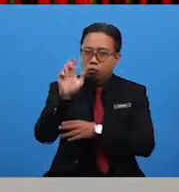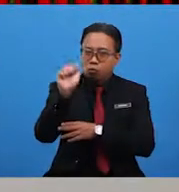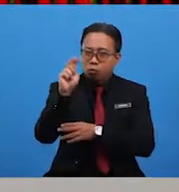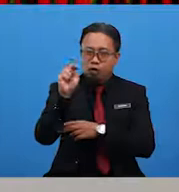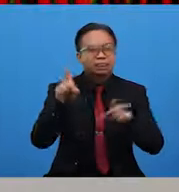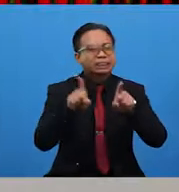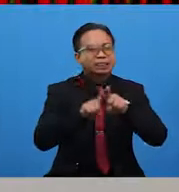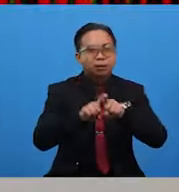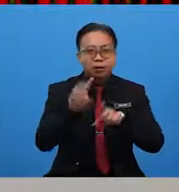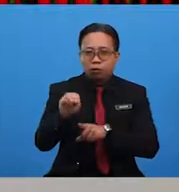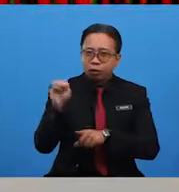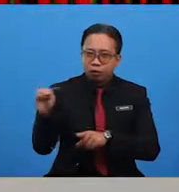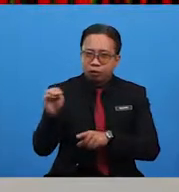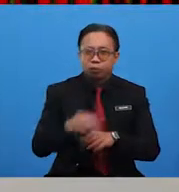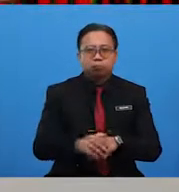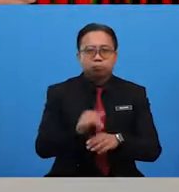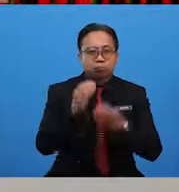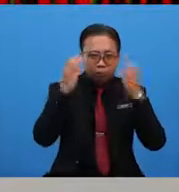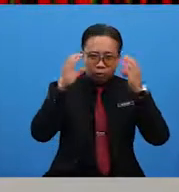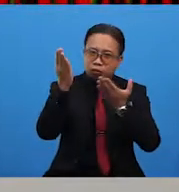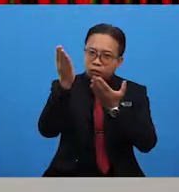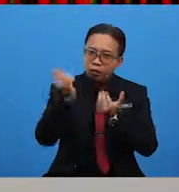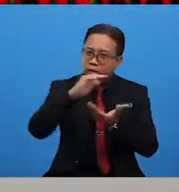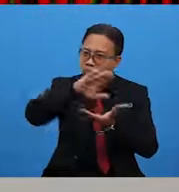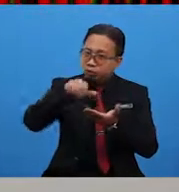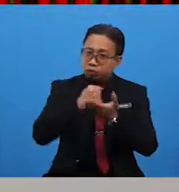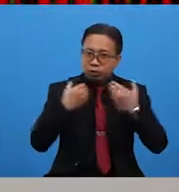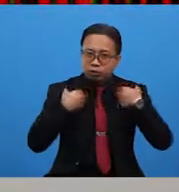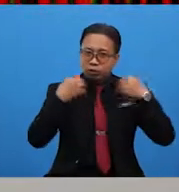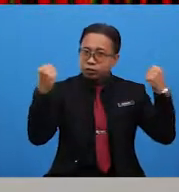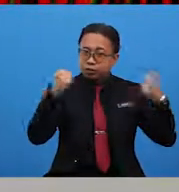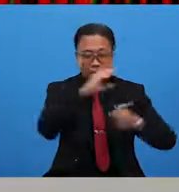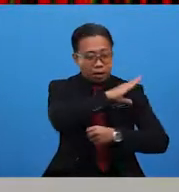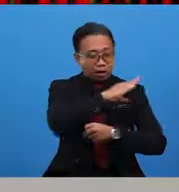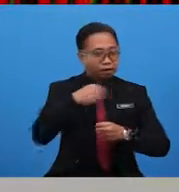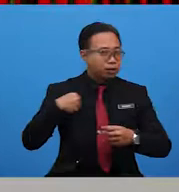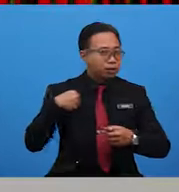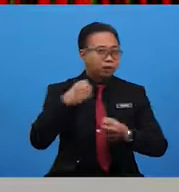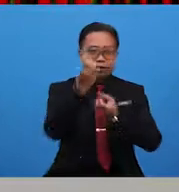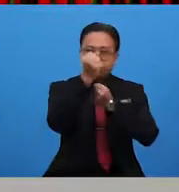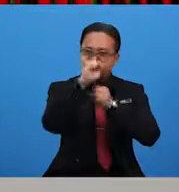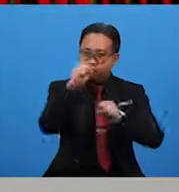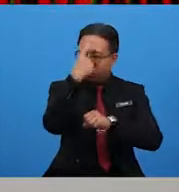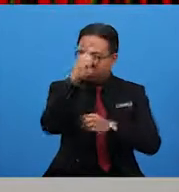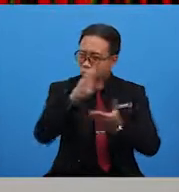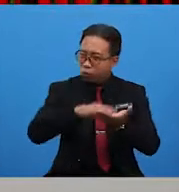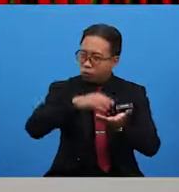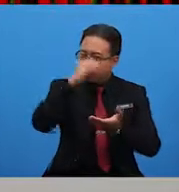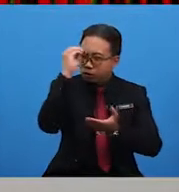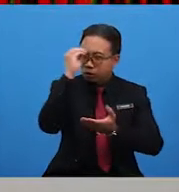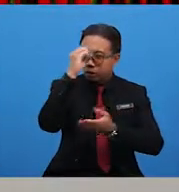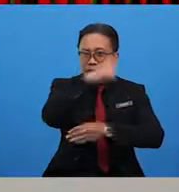pelajar Pada hari ini saya kuharap semua pelajar sehat dan telah bersedia untuk meneruskan Topik strusnya